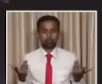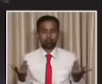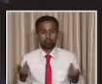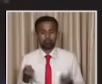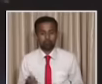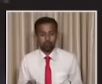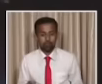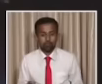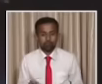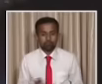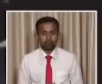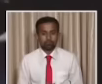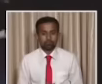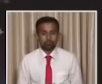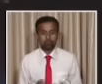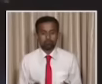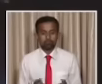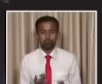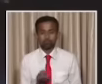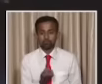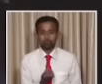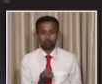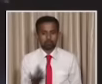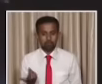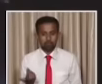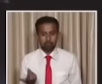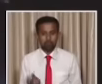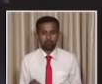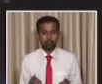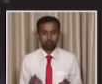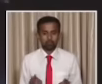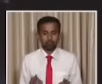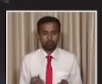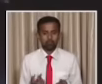ඒකට අවශ්‍ය ප්‍රතිපාදන එන්නේ නැහැ. ඒ වෙනුවෙන් අවශ්‍ය